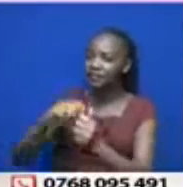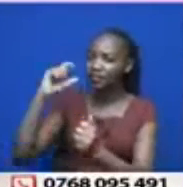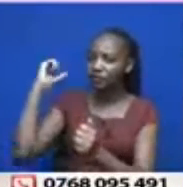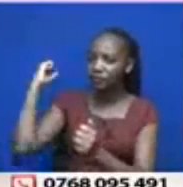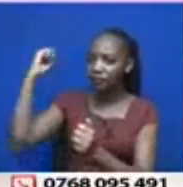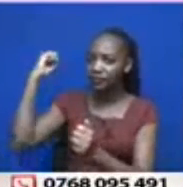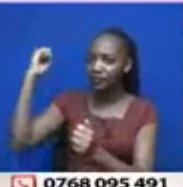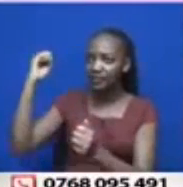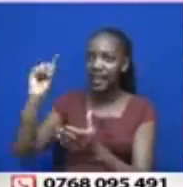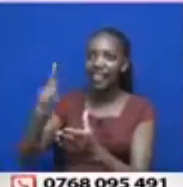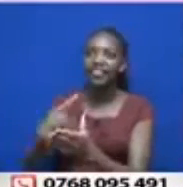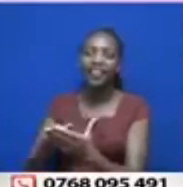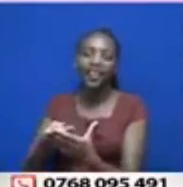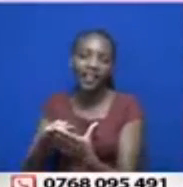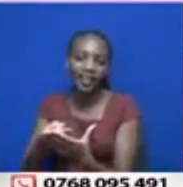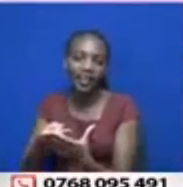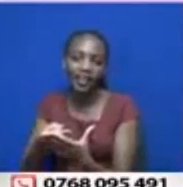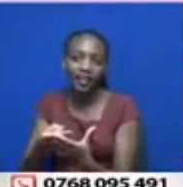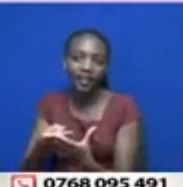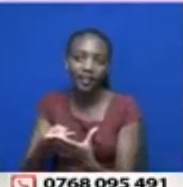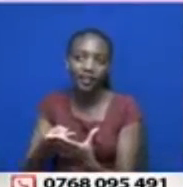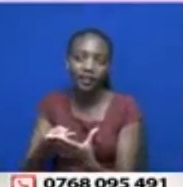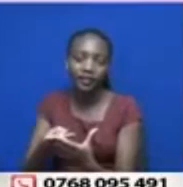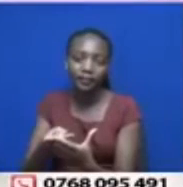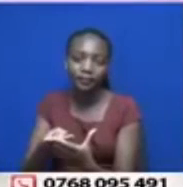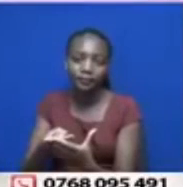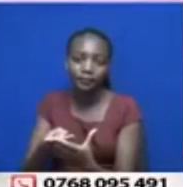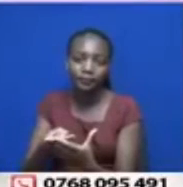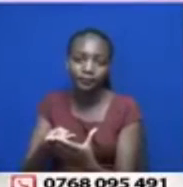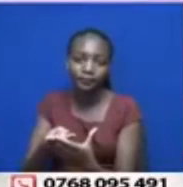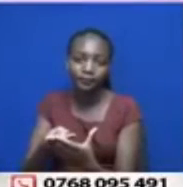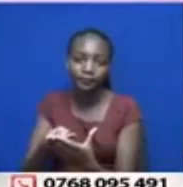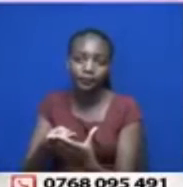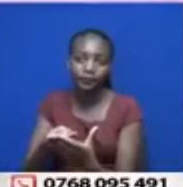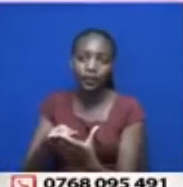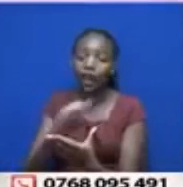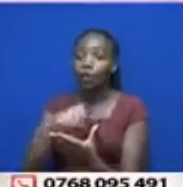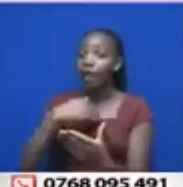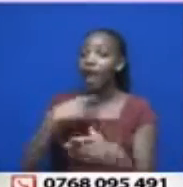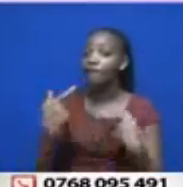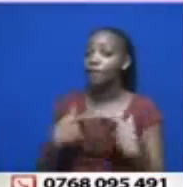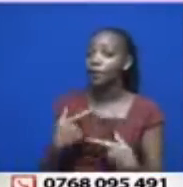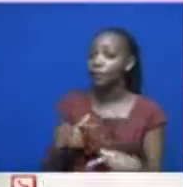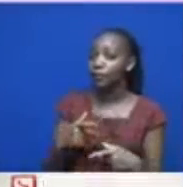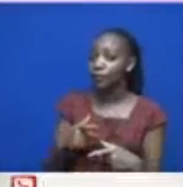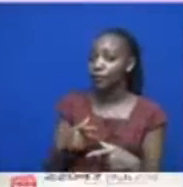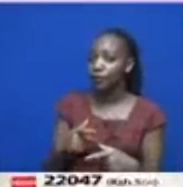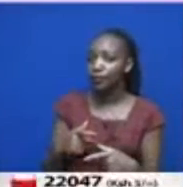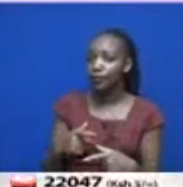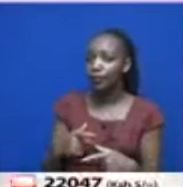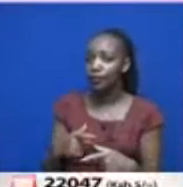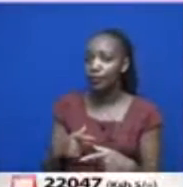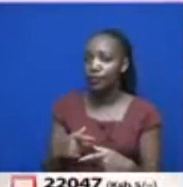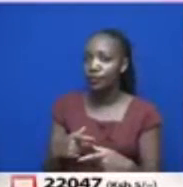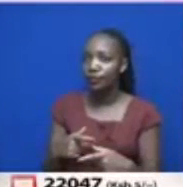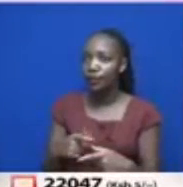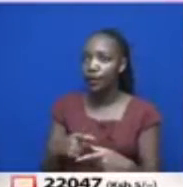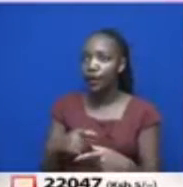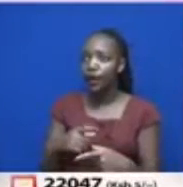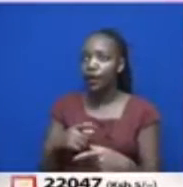there definitely, I mean, imminent casualties. Mm-hmm. Kuna wale ambao sasa zao itakuwa imenoga